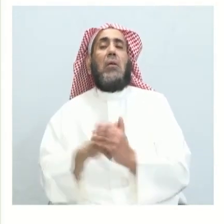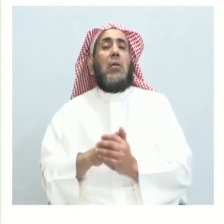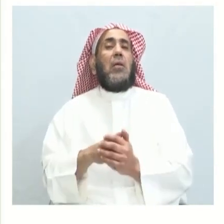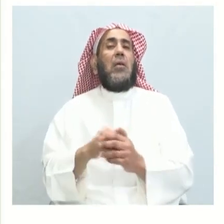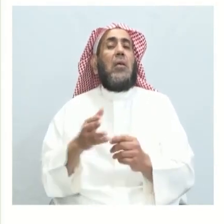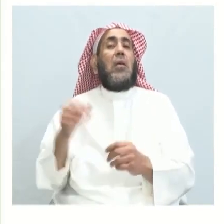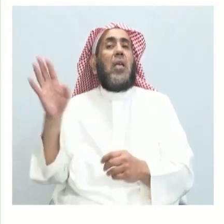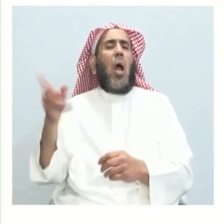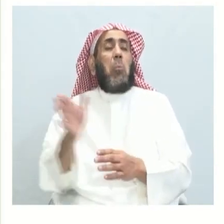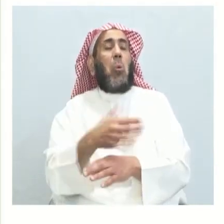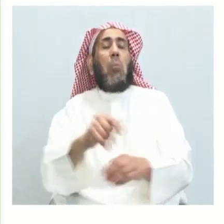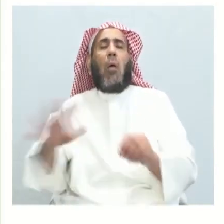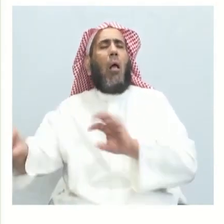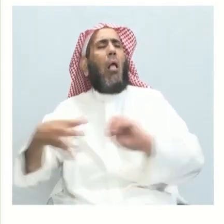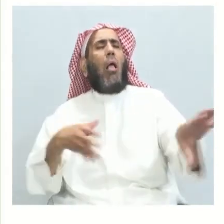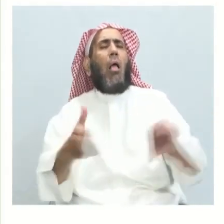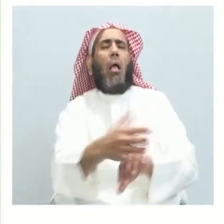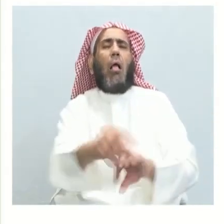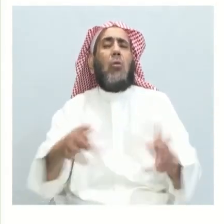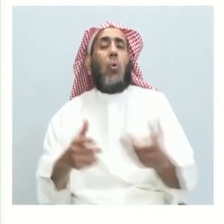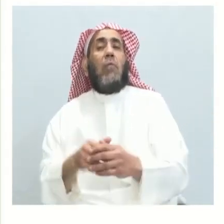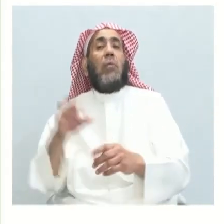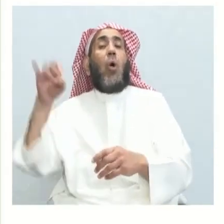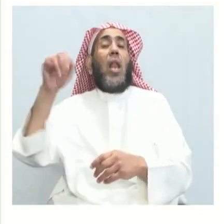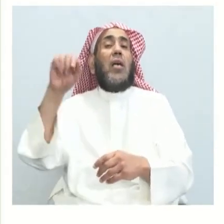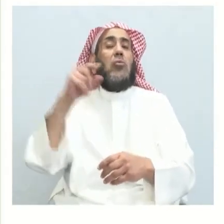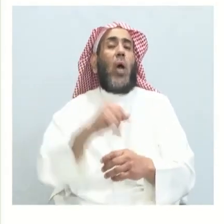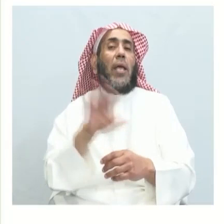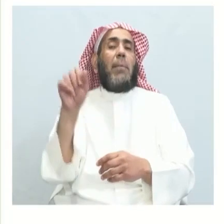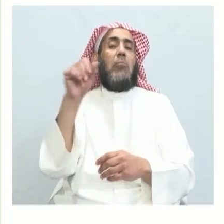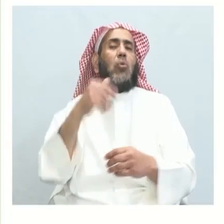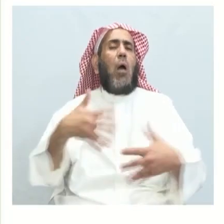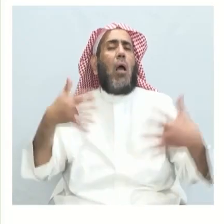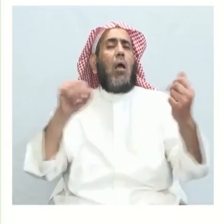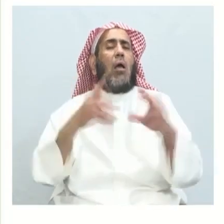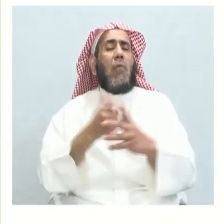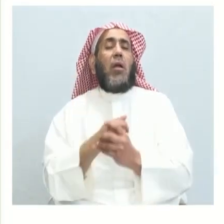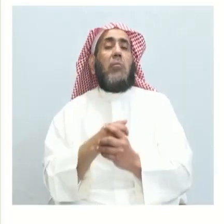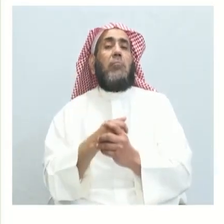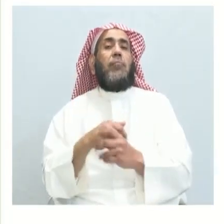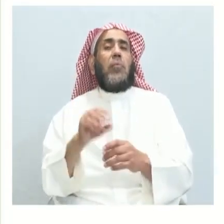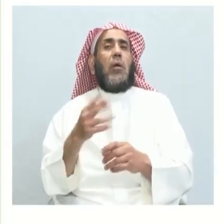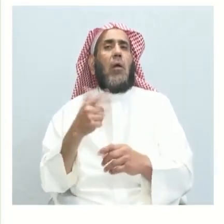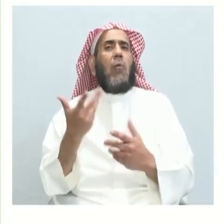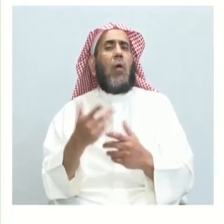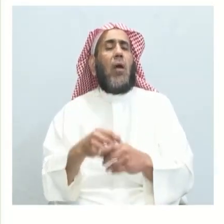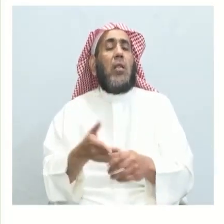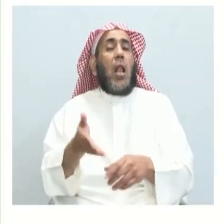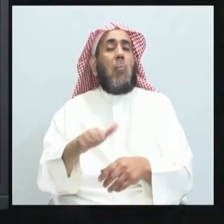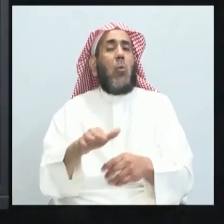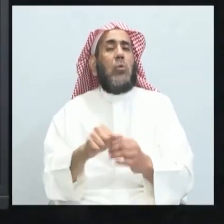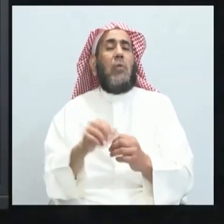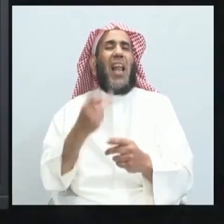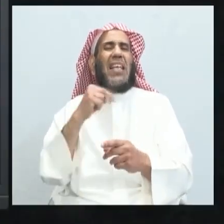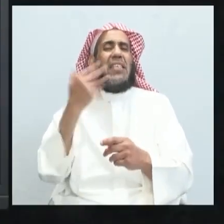يخبط خبط عشوا وهذا ايضا من الامثال التي ذكرت في معلقه زهير ابن ابي سلم كيف انها ايضا وكان كيف ان الموت طبعا هو ذكر